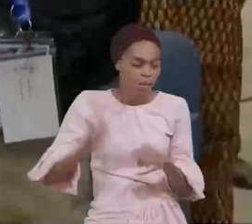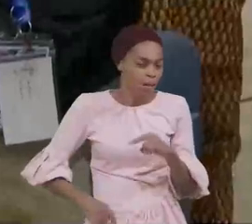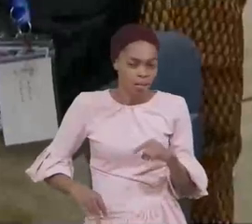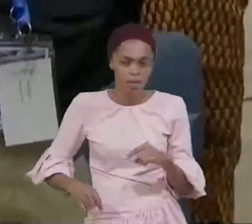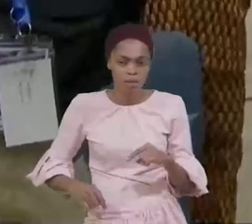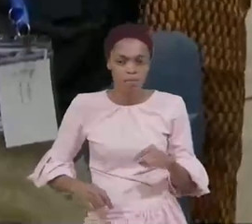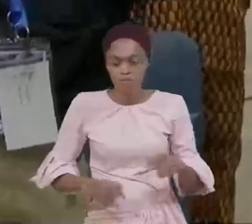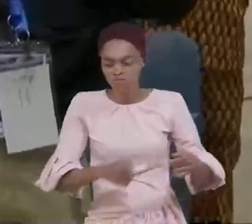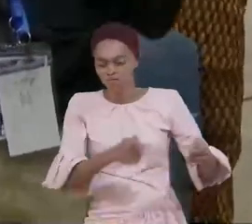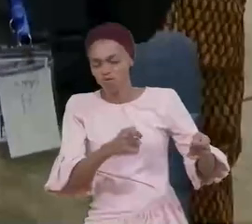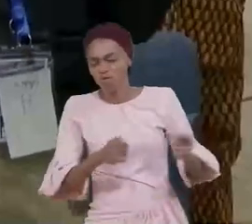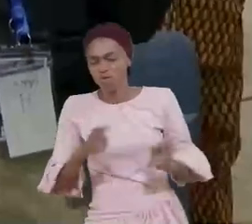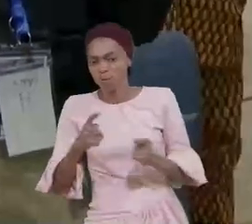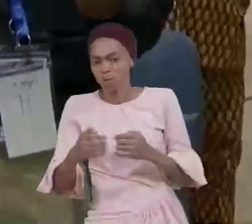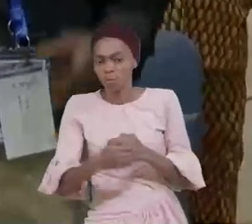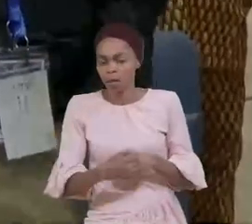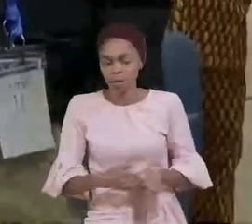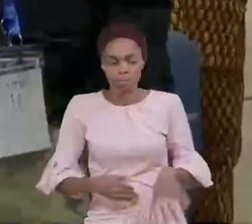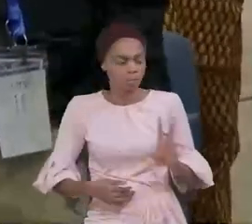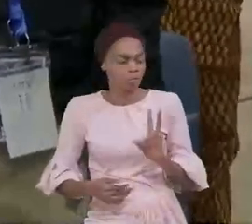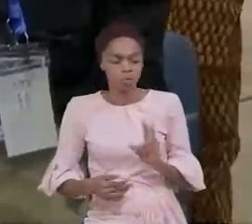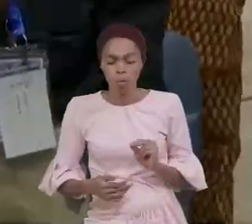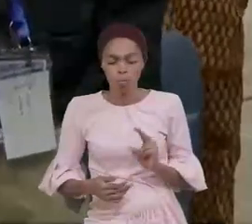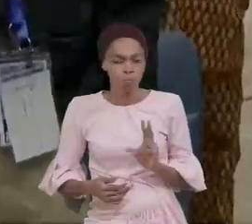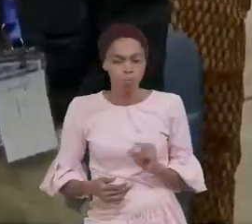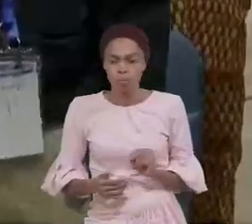ne peuvent pas y résister.